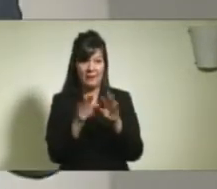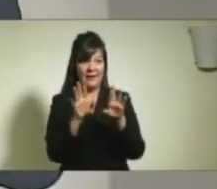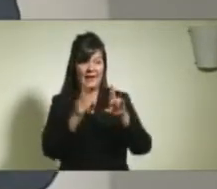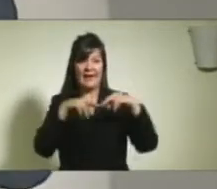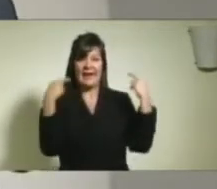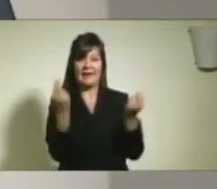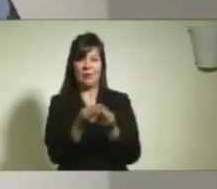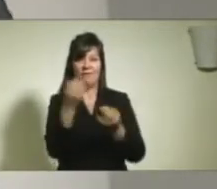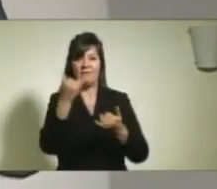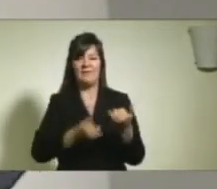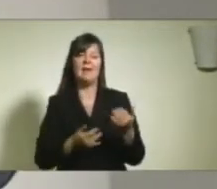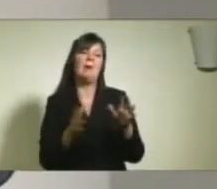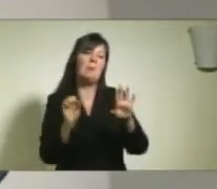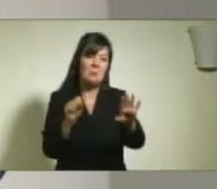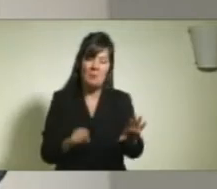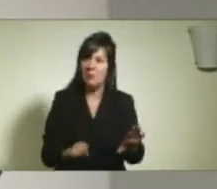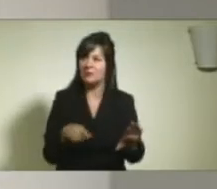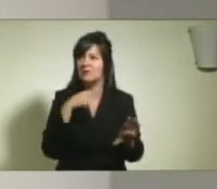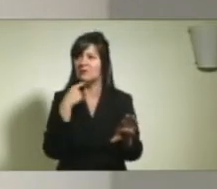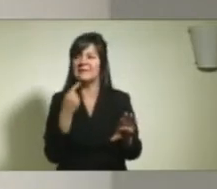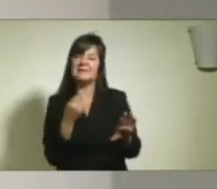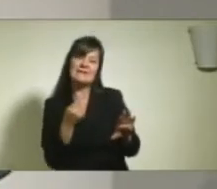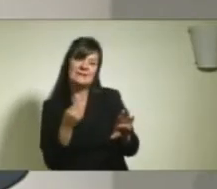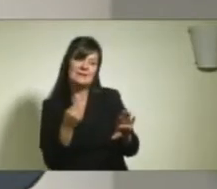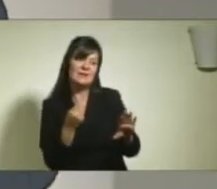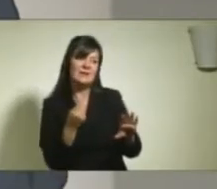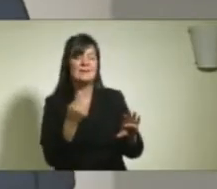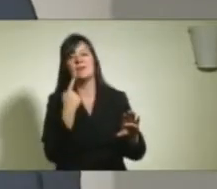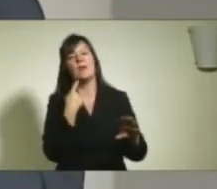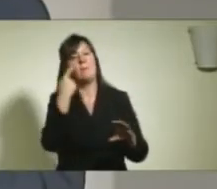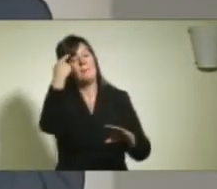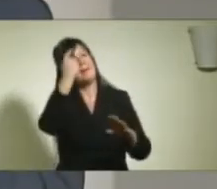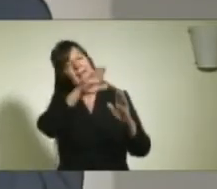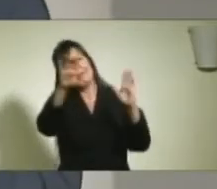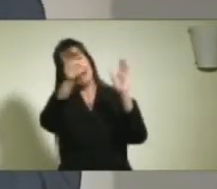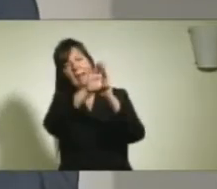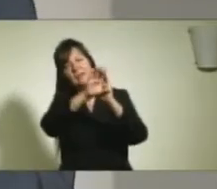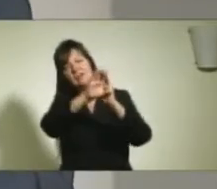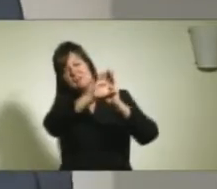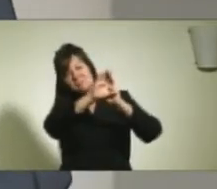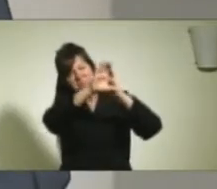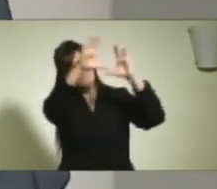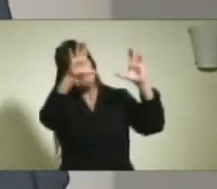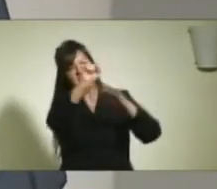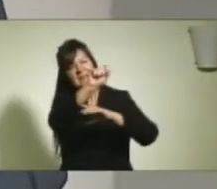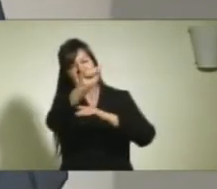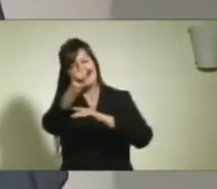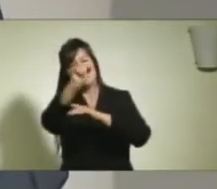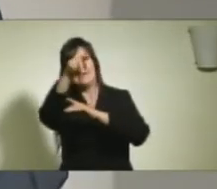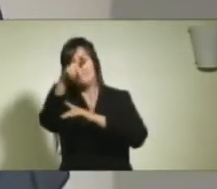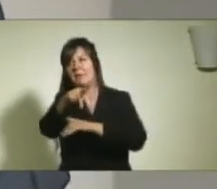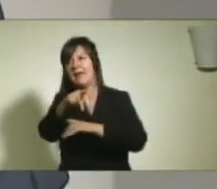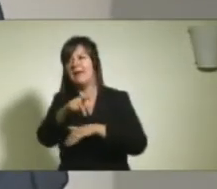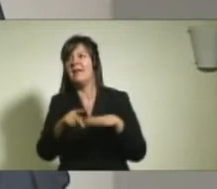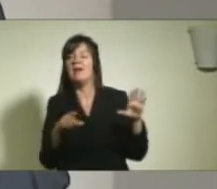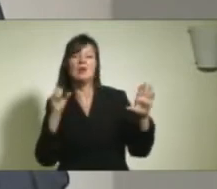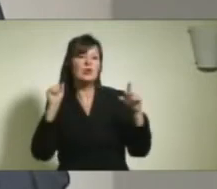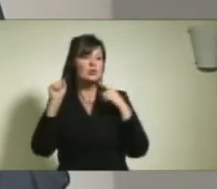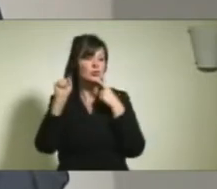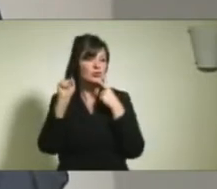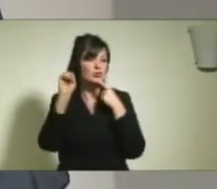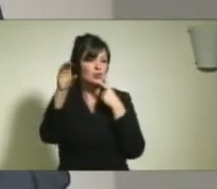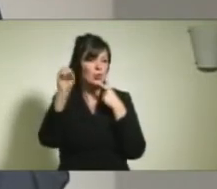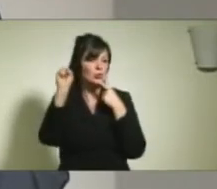dire c'est l'image ou c'est le STTP en disant